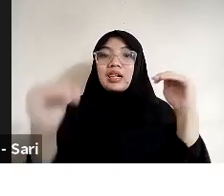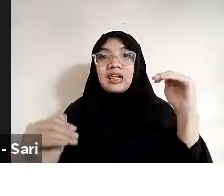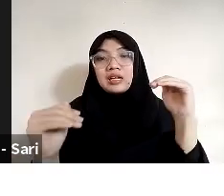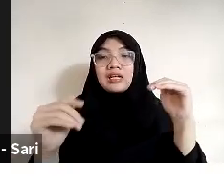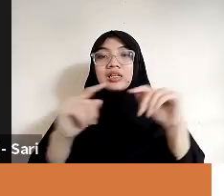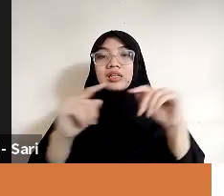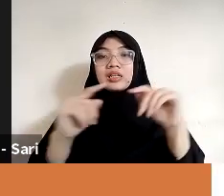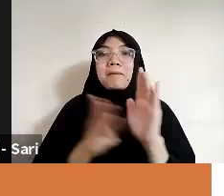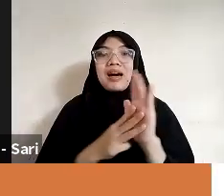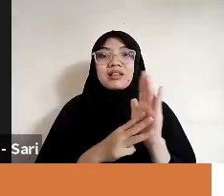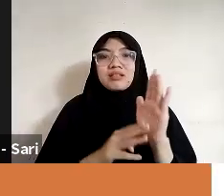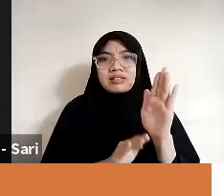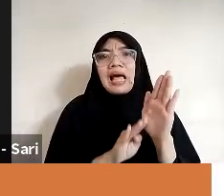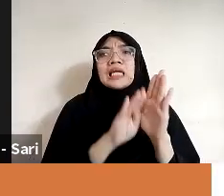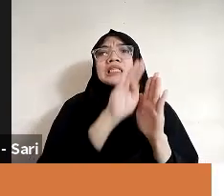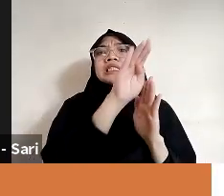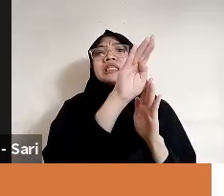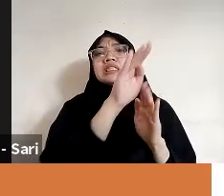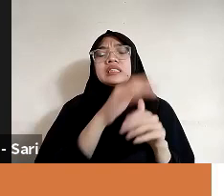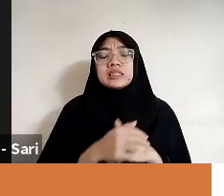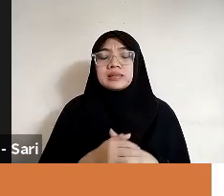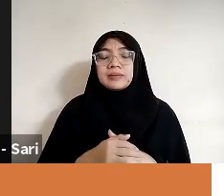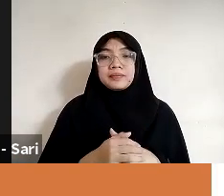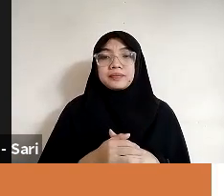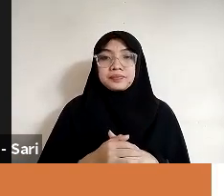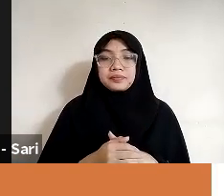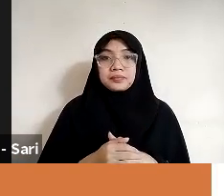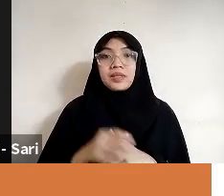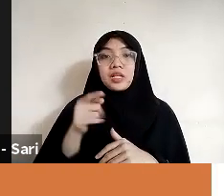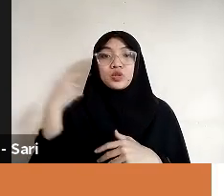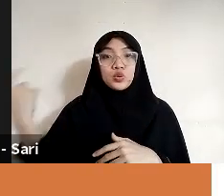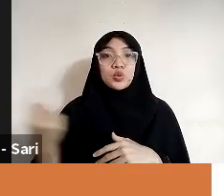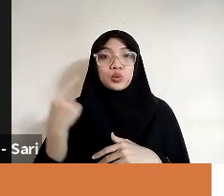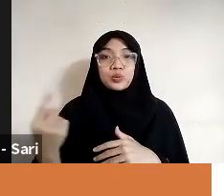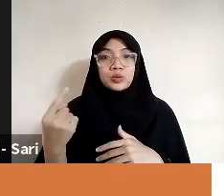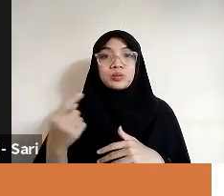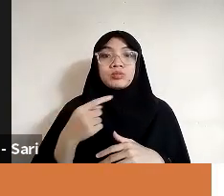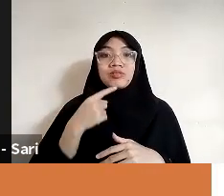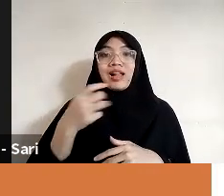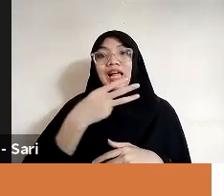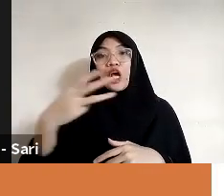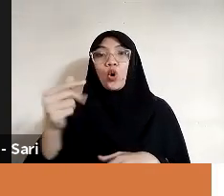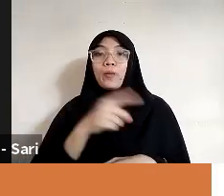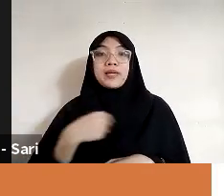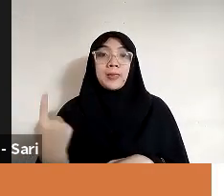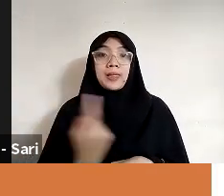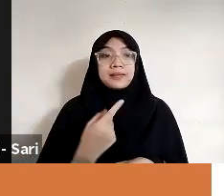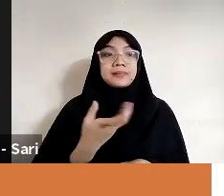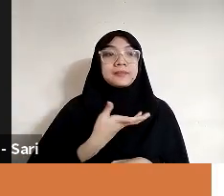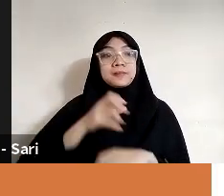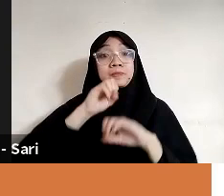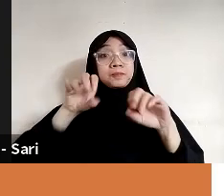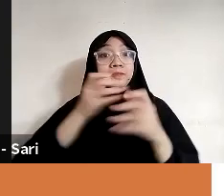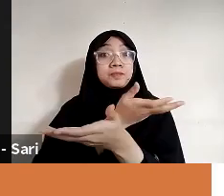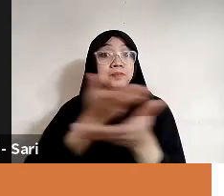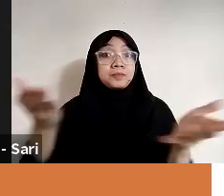naik. Nah, jadi itulah secara umum potret ekonomi kita. Saya ingin menyampaikan Bapak